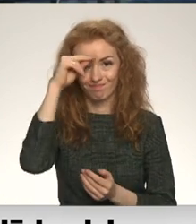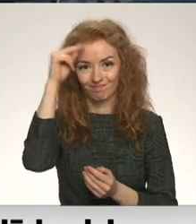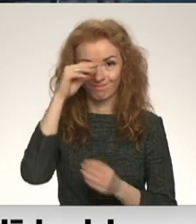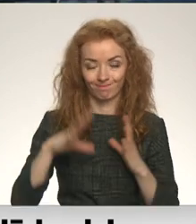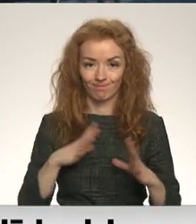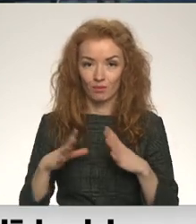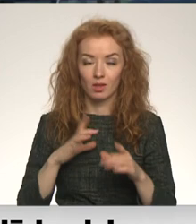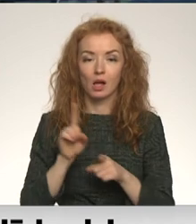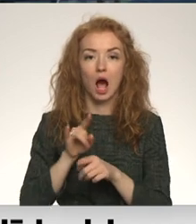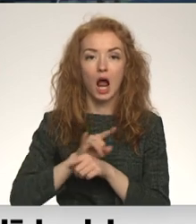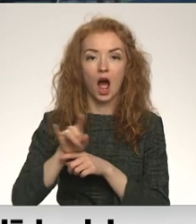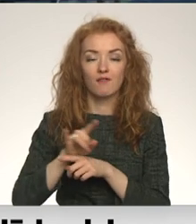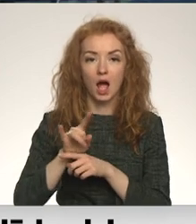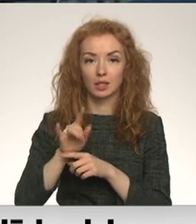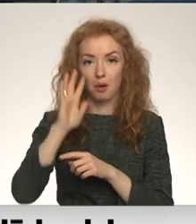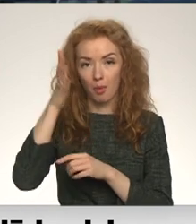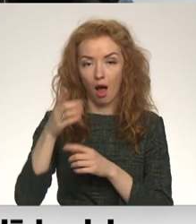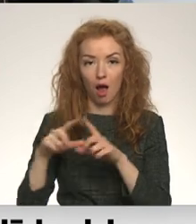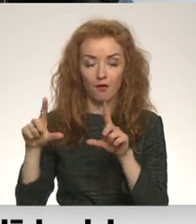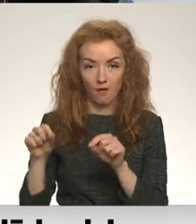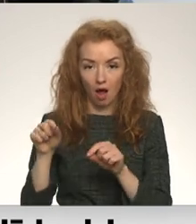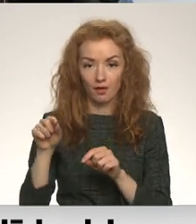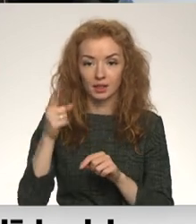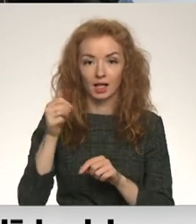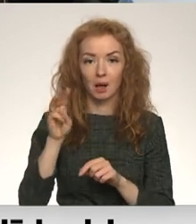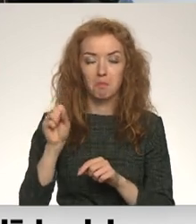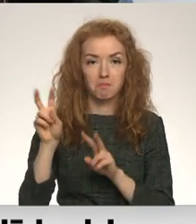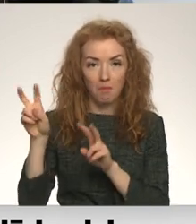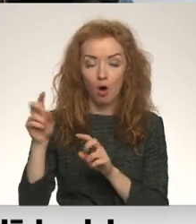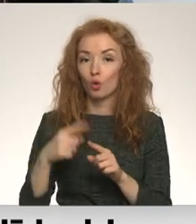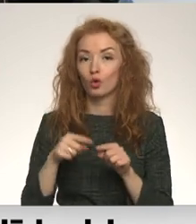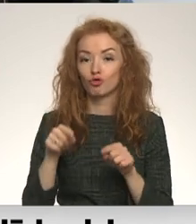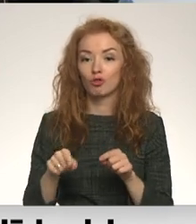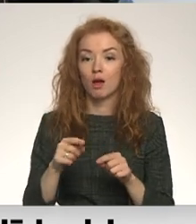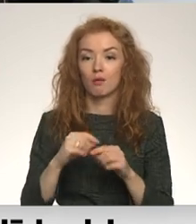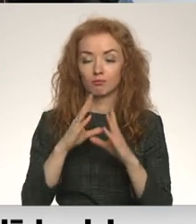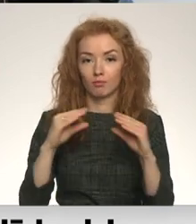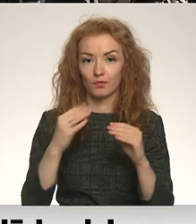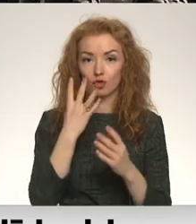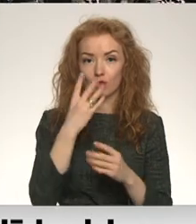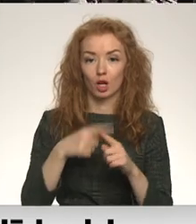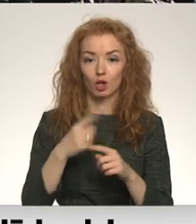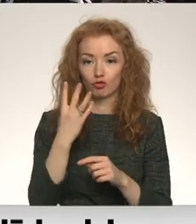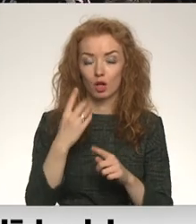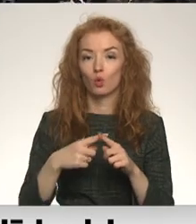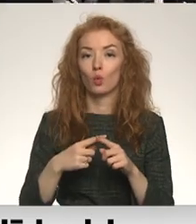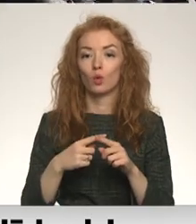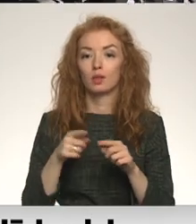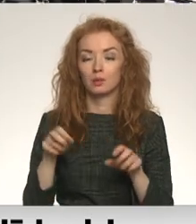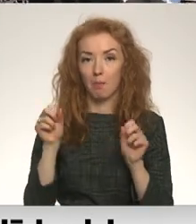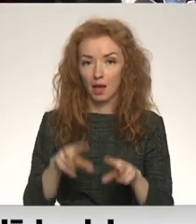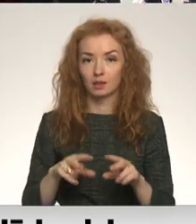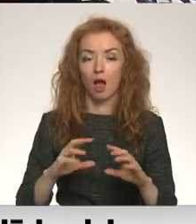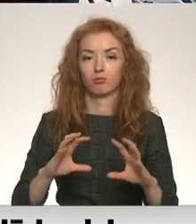arī uz aviācijas pārvaldes speciālu uzdevumu vienībai Sigma. Šie transporta līdzekļi ir 4x4 un tieši aprīkot